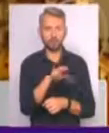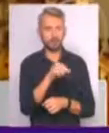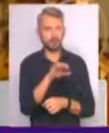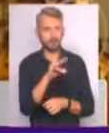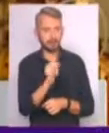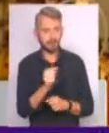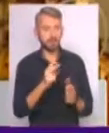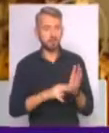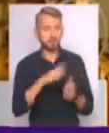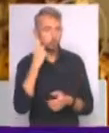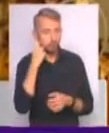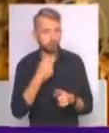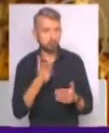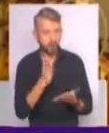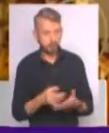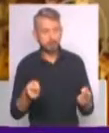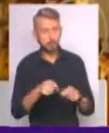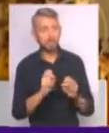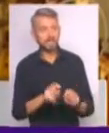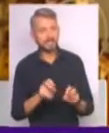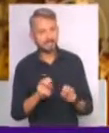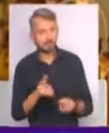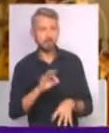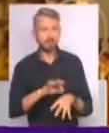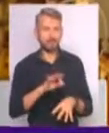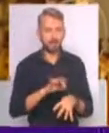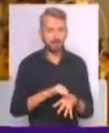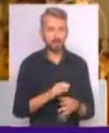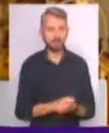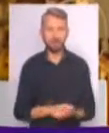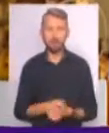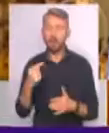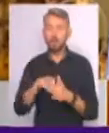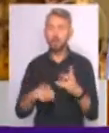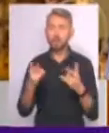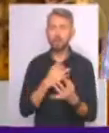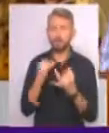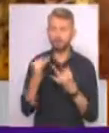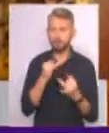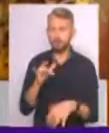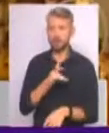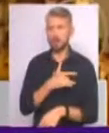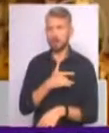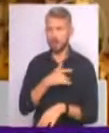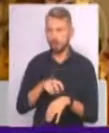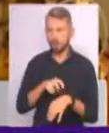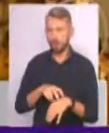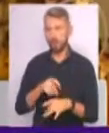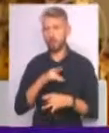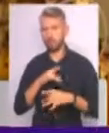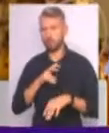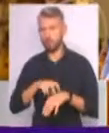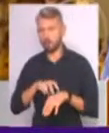потому что есть уже определенные риски, есть определенные заболевания, наверное. Тобто треба порадитись з кардіологом, невропатологом, я думаю,